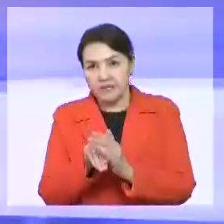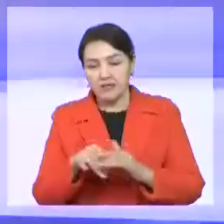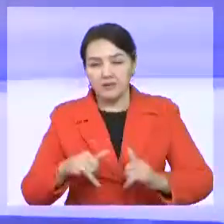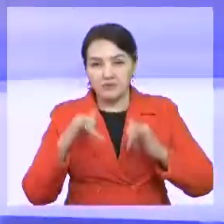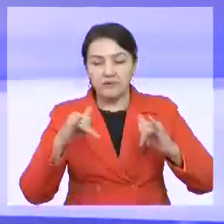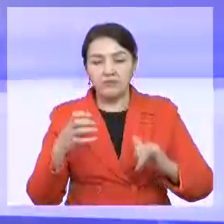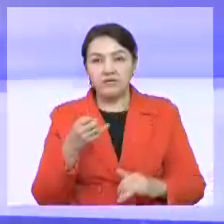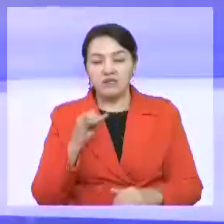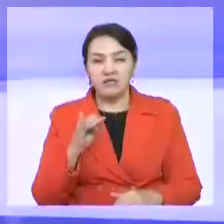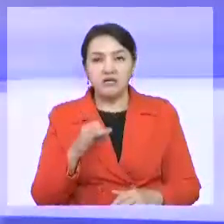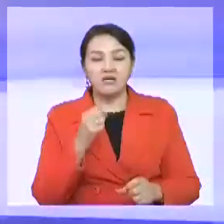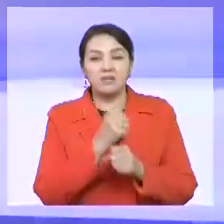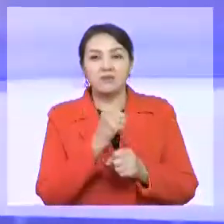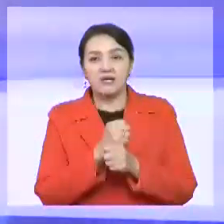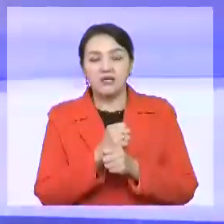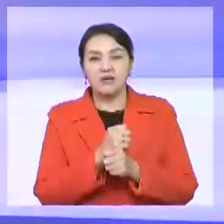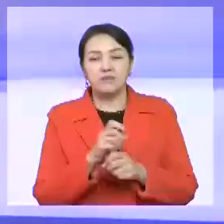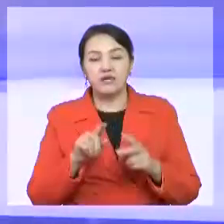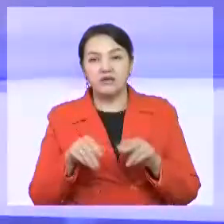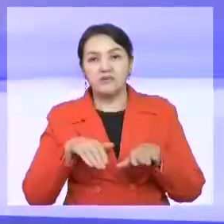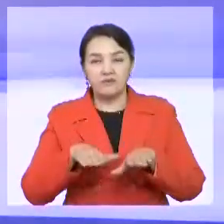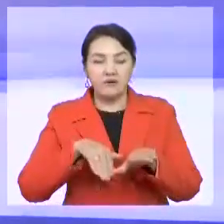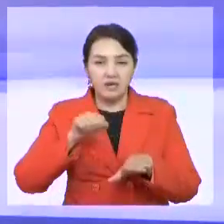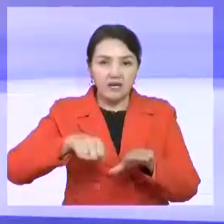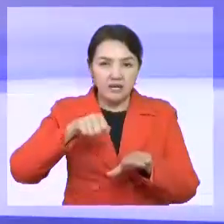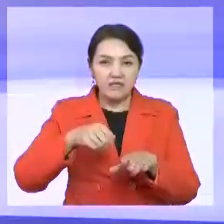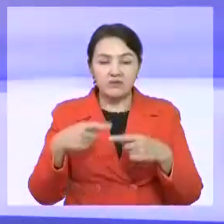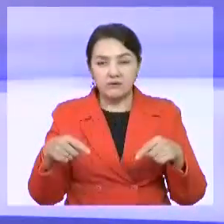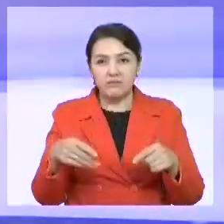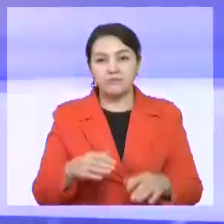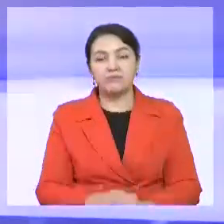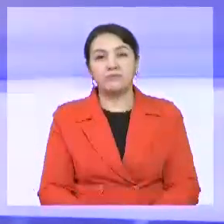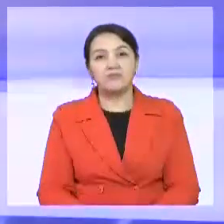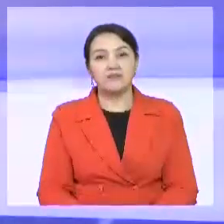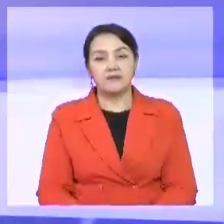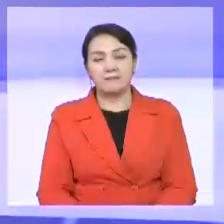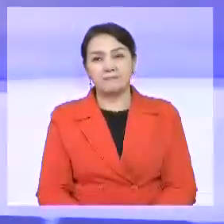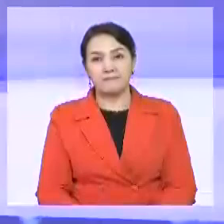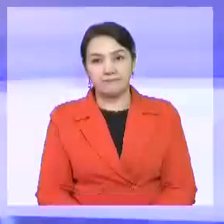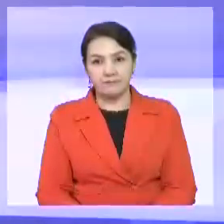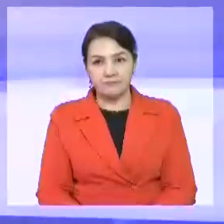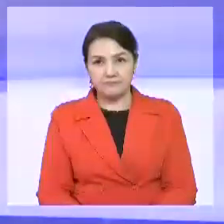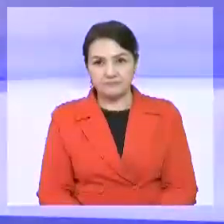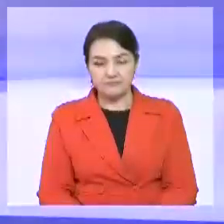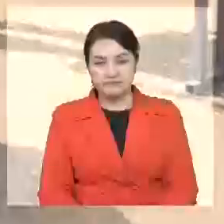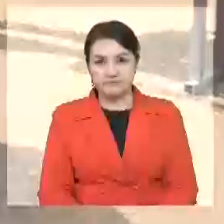развитие промышленности, работая в механических швейных цехах и на других производствах. Жасан Жалбаков продолжит тему.